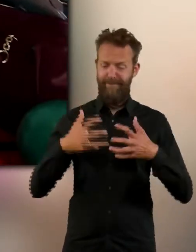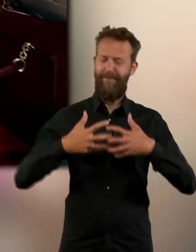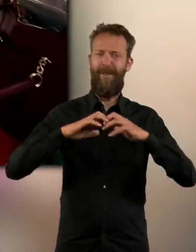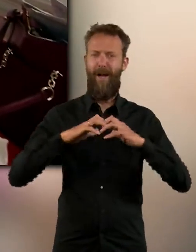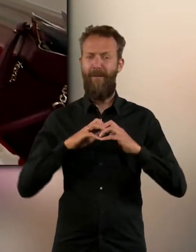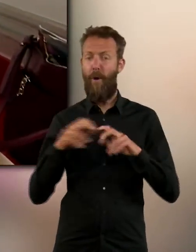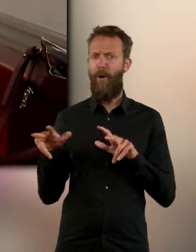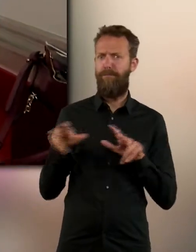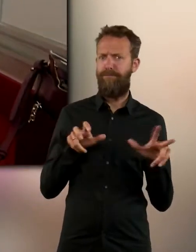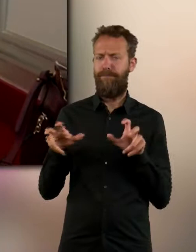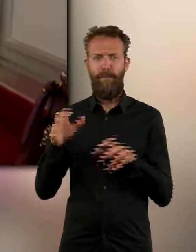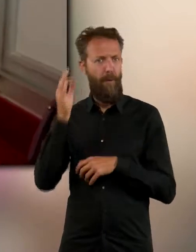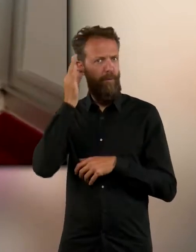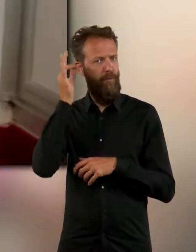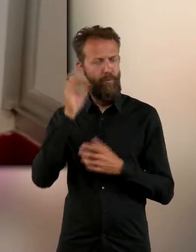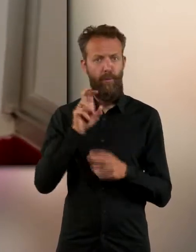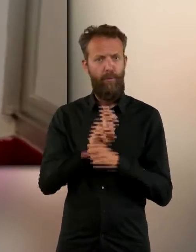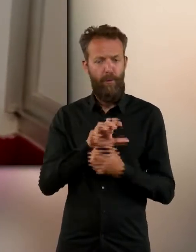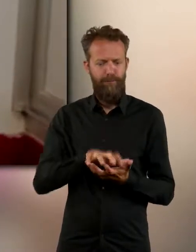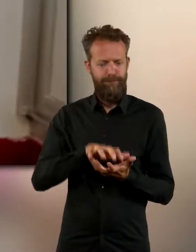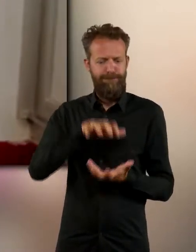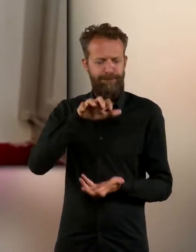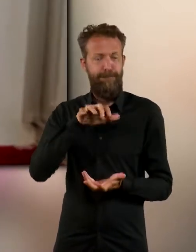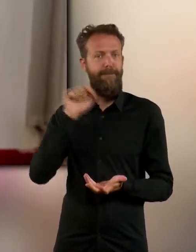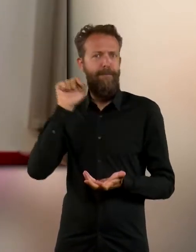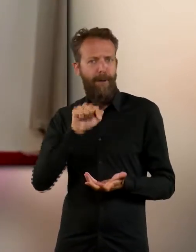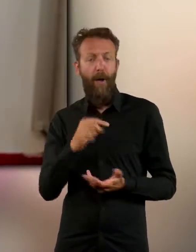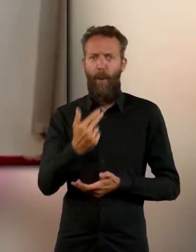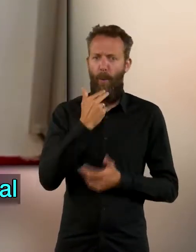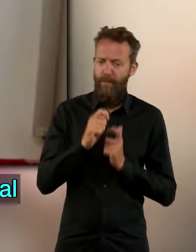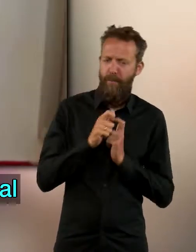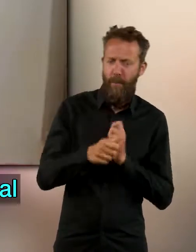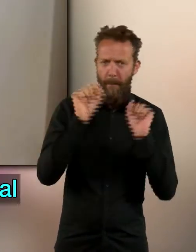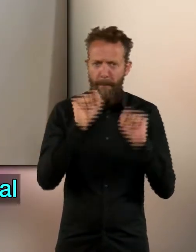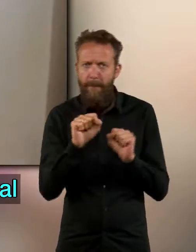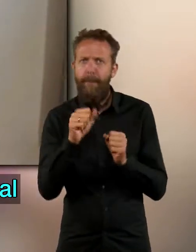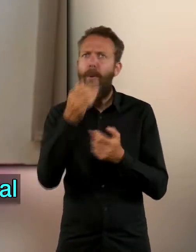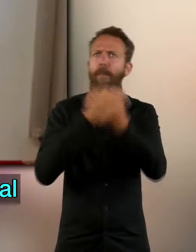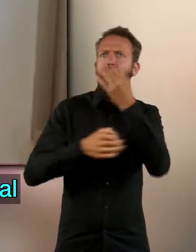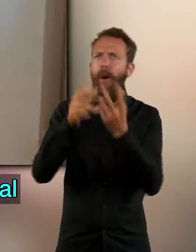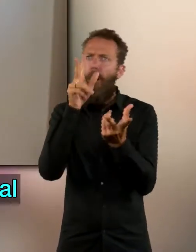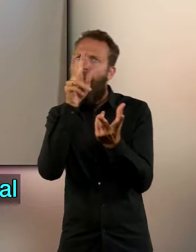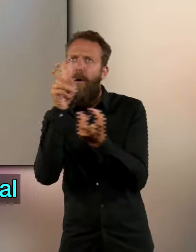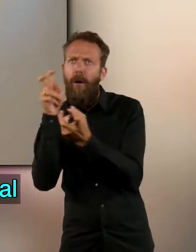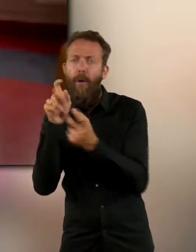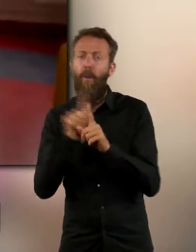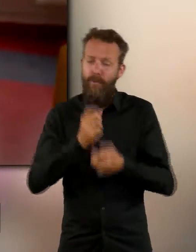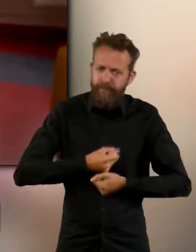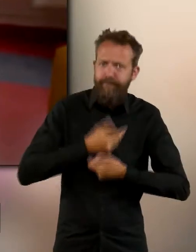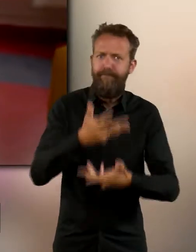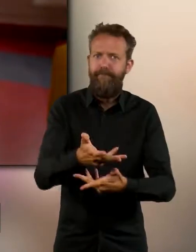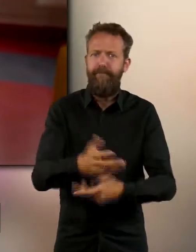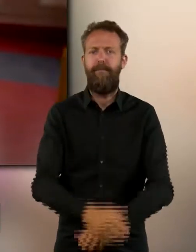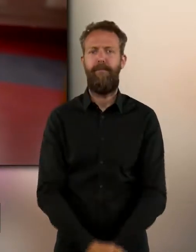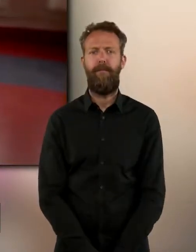se constituer une bibliothèque de sons. Elle pourra l'utiliser pour comprendre le langage oral et pour parler. Attends, Sarah,